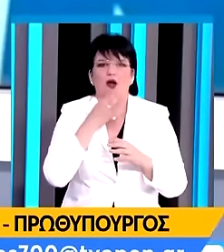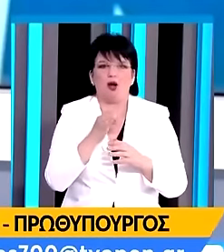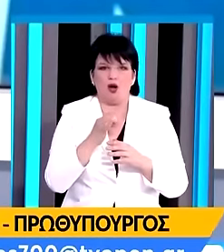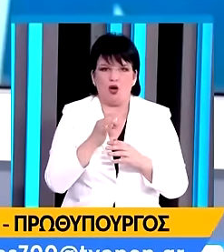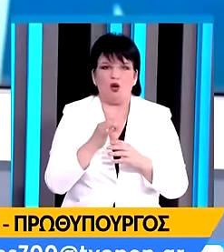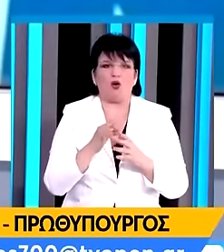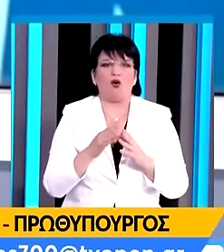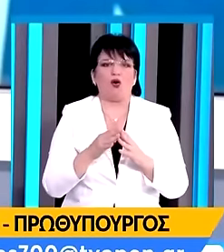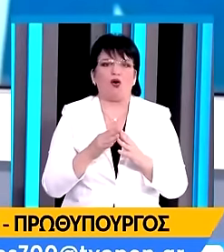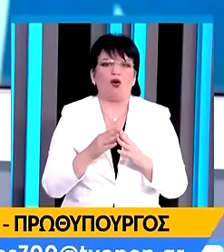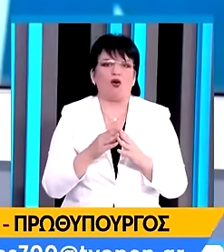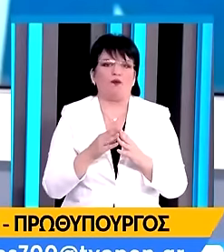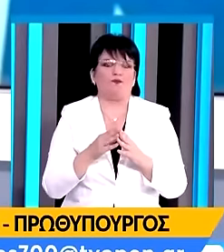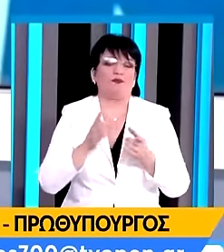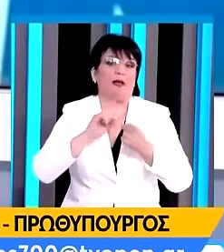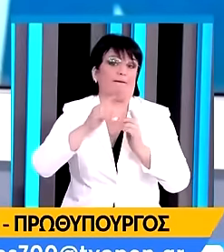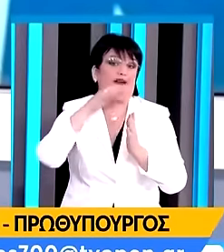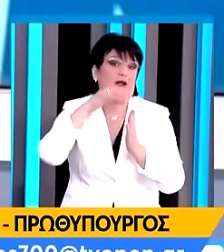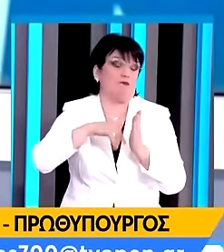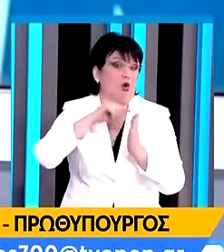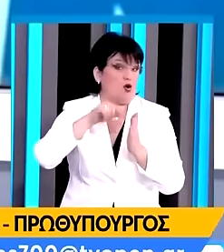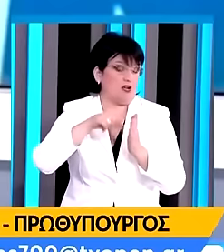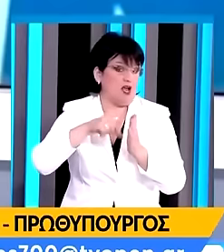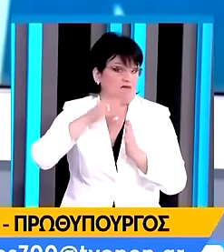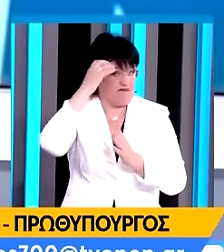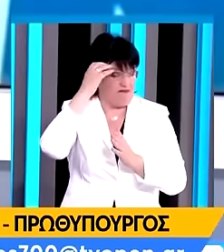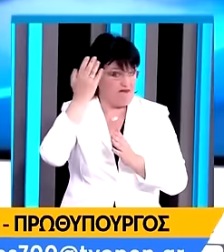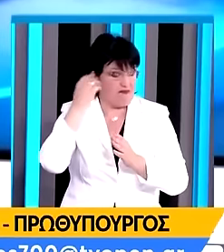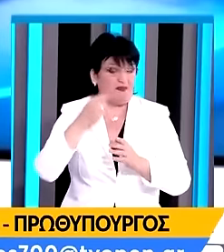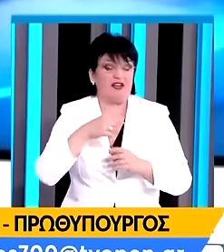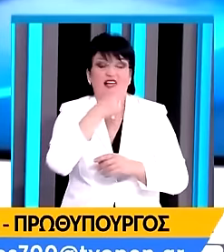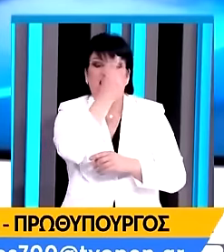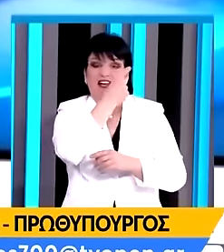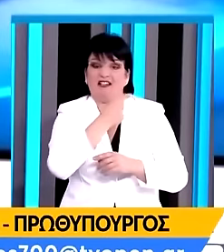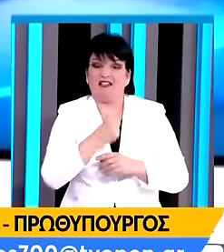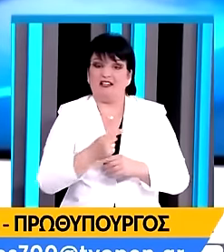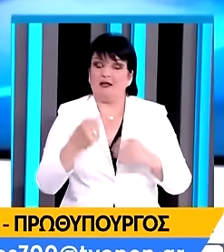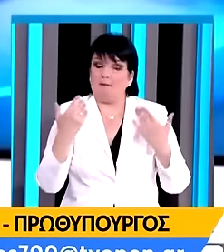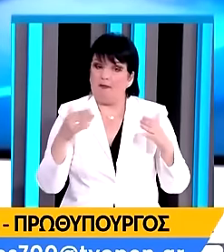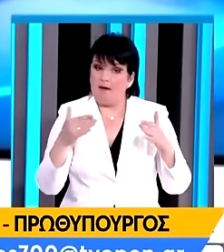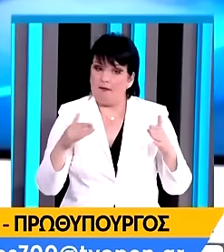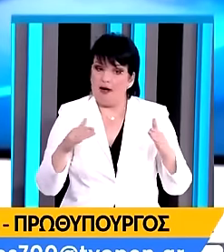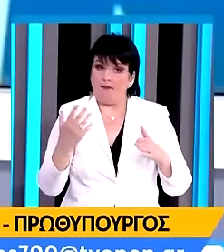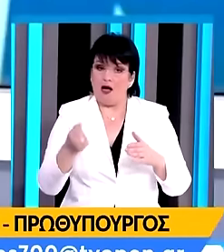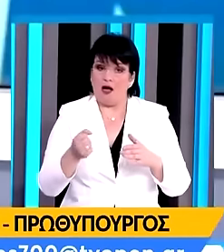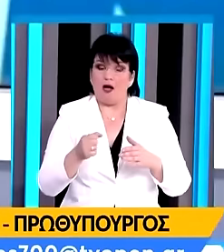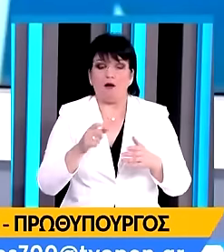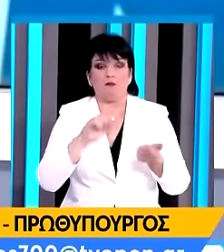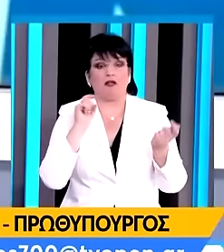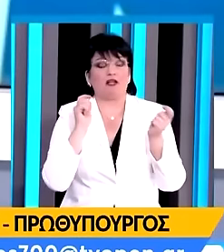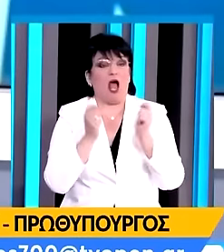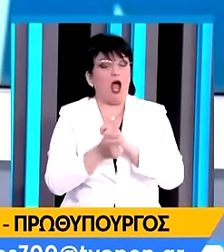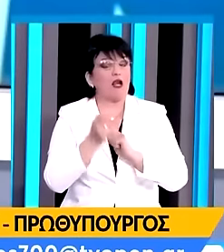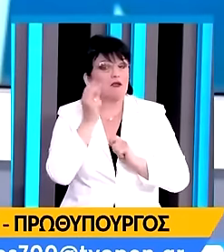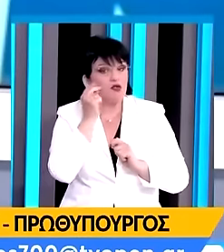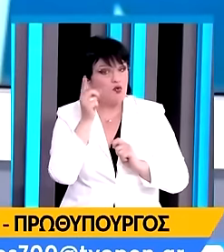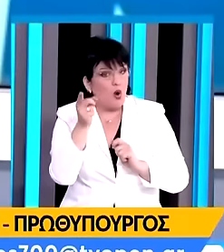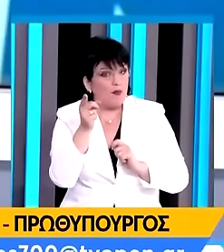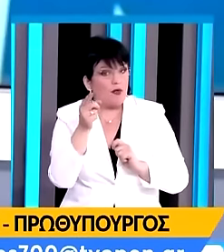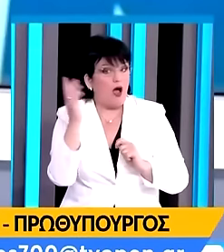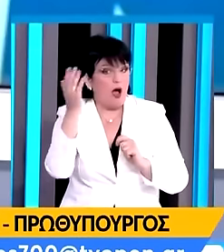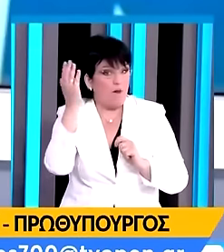κυρώσαμε τα μνημόνια. Θα σε είχε ασκηθεί κριτική που δεν τα βλέπαμε τι γινόταν. Γιατί θα άλλαζε η στάση των Σκοπίων αν τα είχαμε